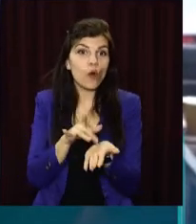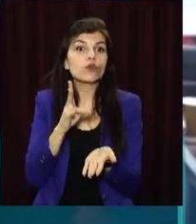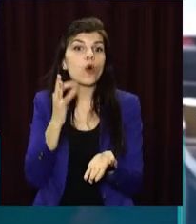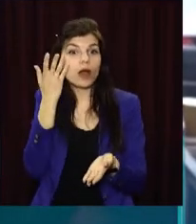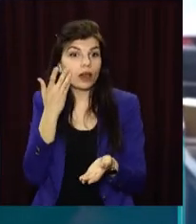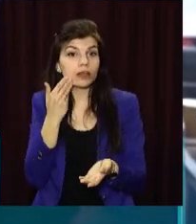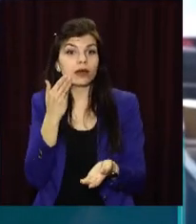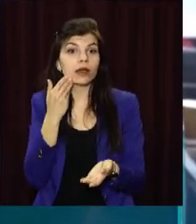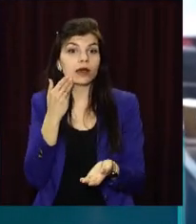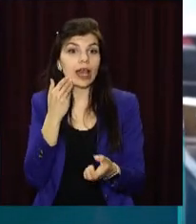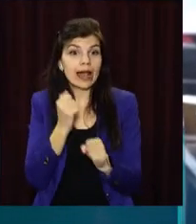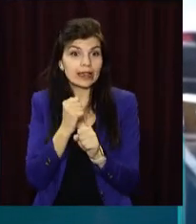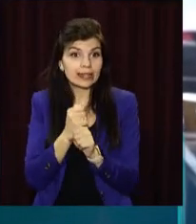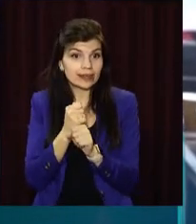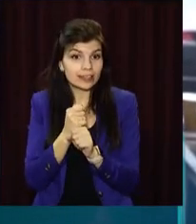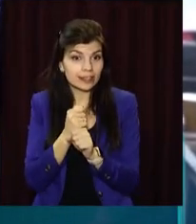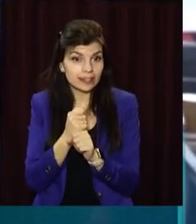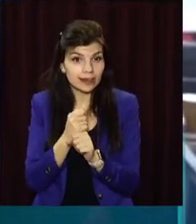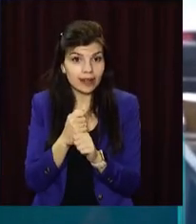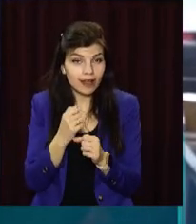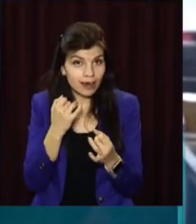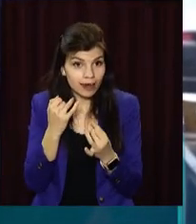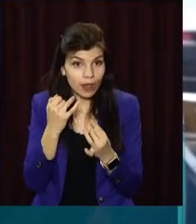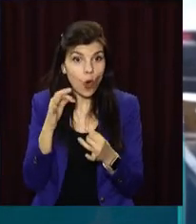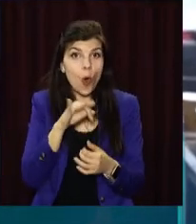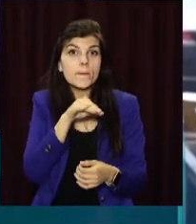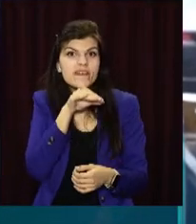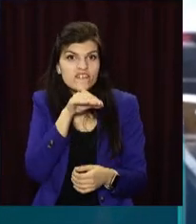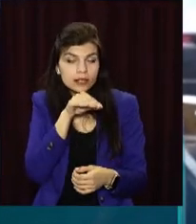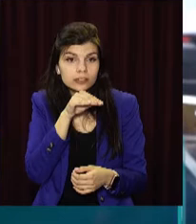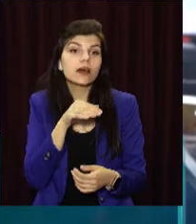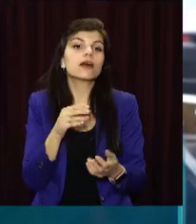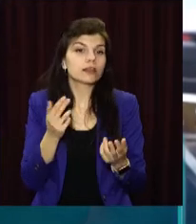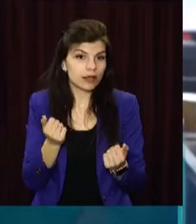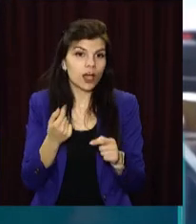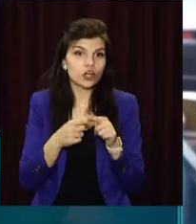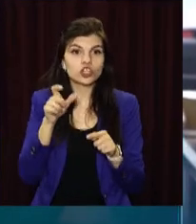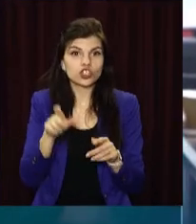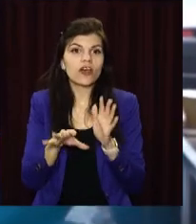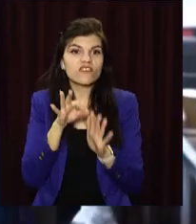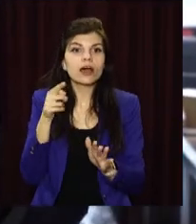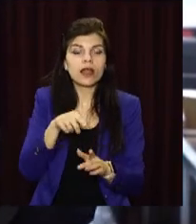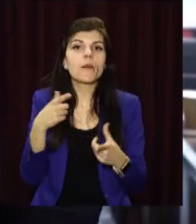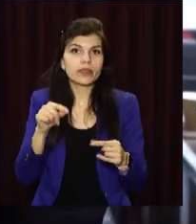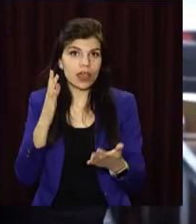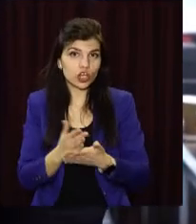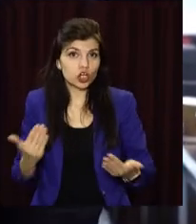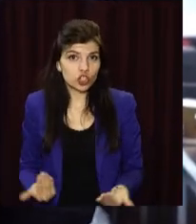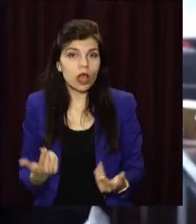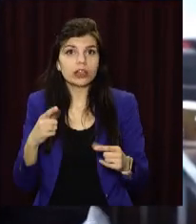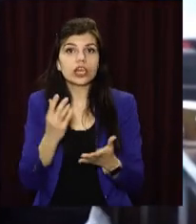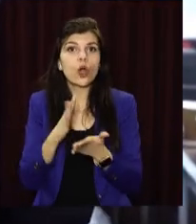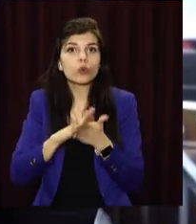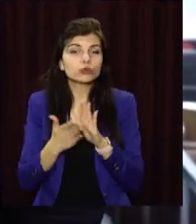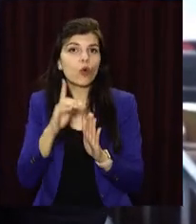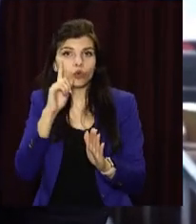когда дело речь доходит до профессии, конечно же, человек выберет там, где есть жилье, там, где есть